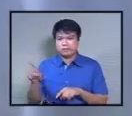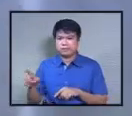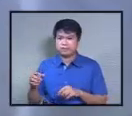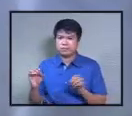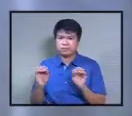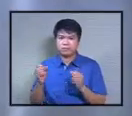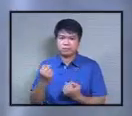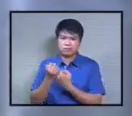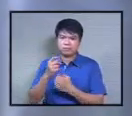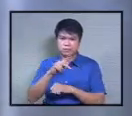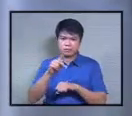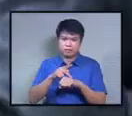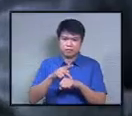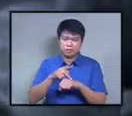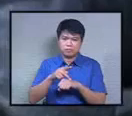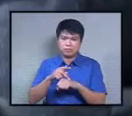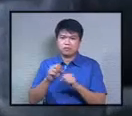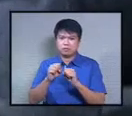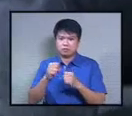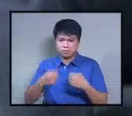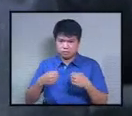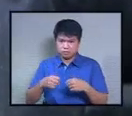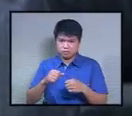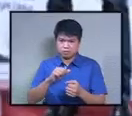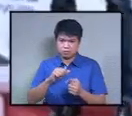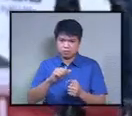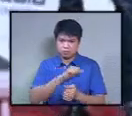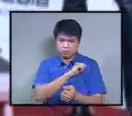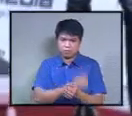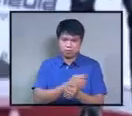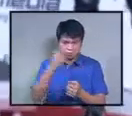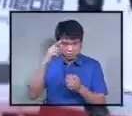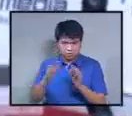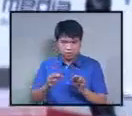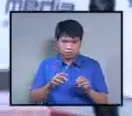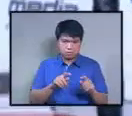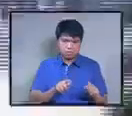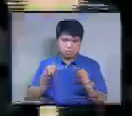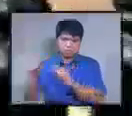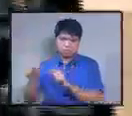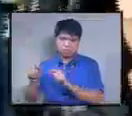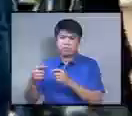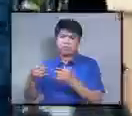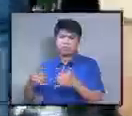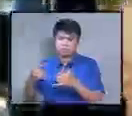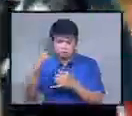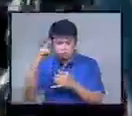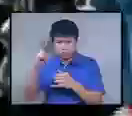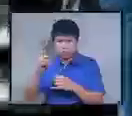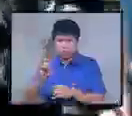mula sa Philippine Sports Authorities at nagdesisyon na lang na lumipat at maglaro para sa US. Eh kasi